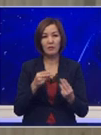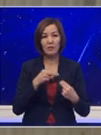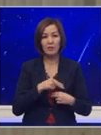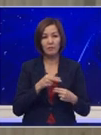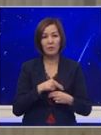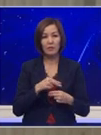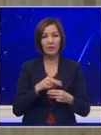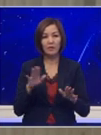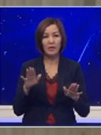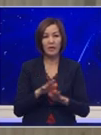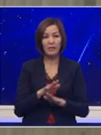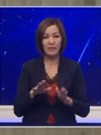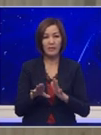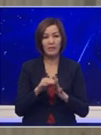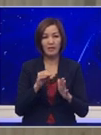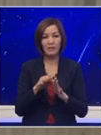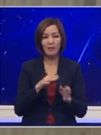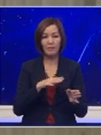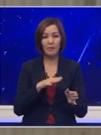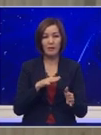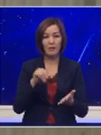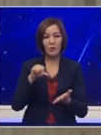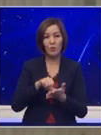біраз әндеріне орындап жүрген.